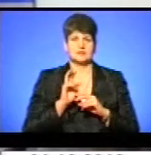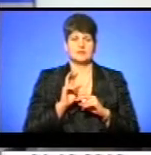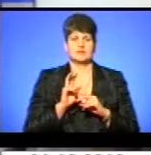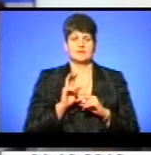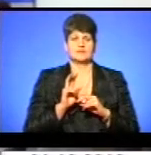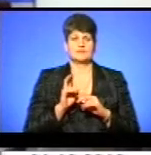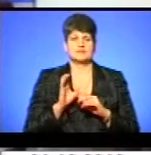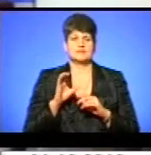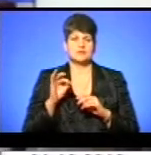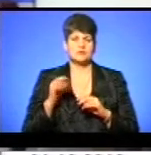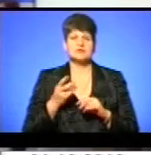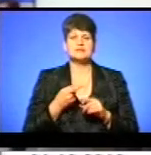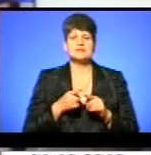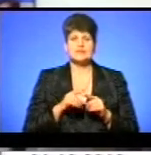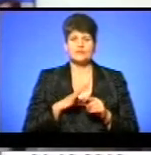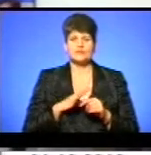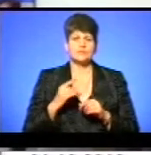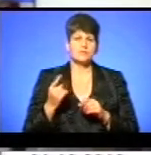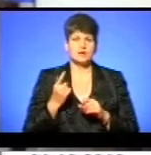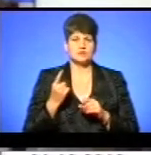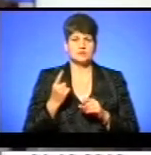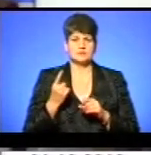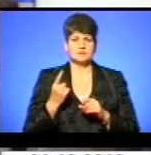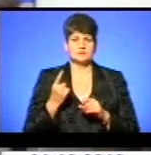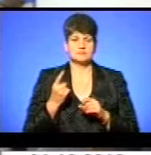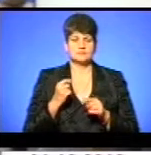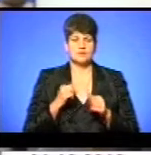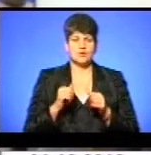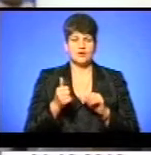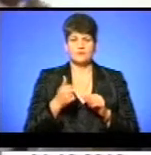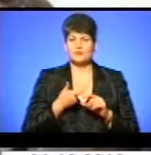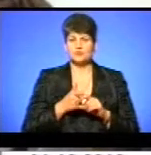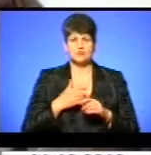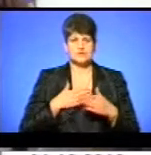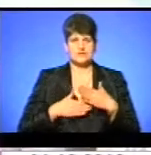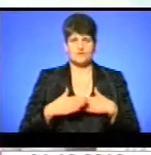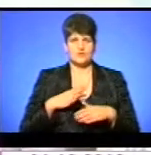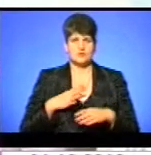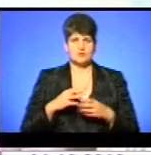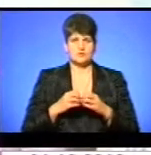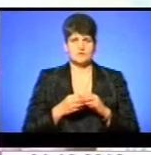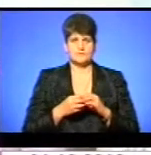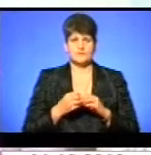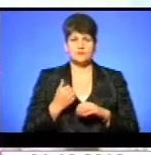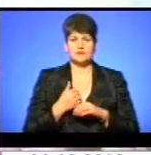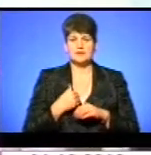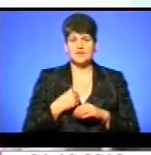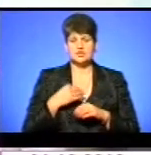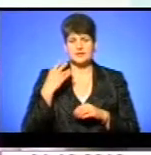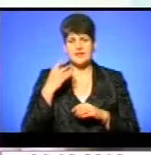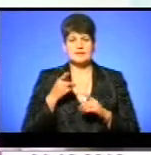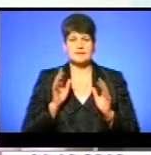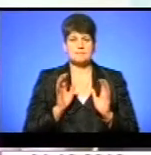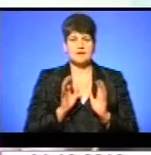І це, як то кажуть, це було, певно, такий прорив. І ми дуже задоволені були результатами. Основна наша ідея – це піклування